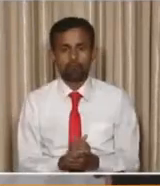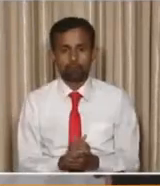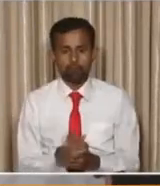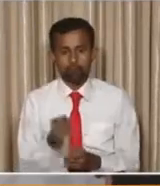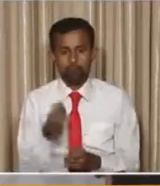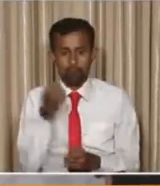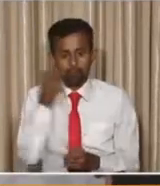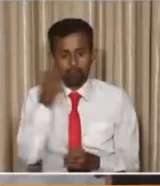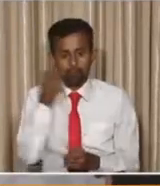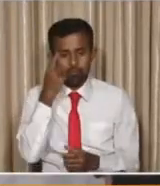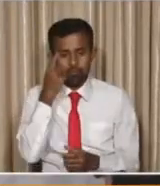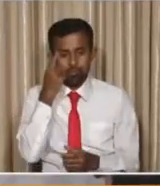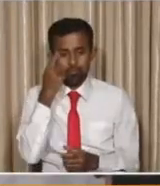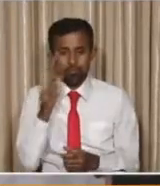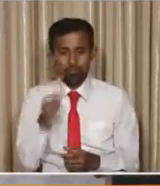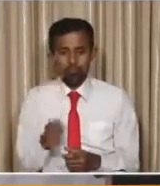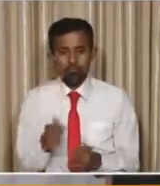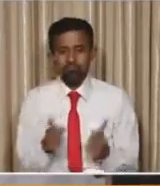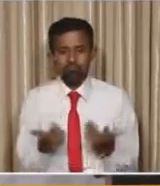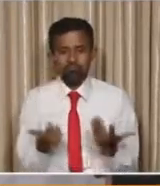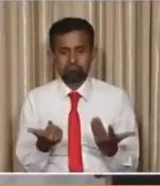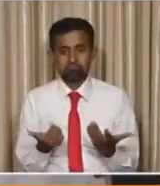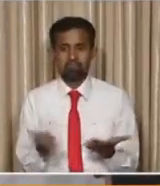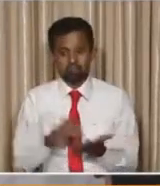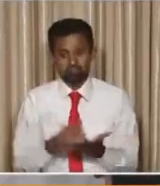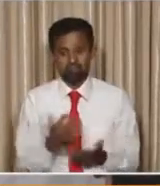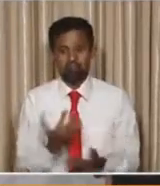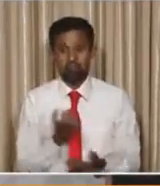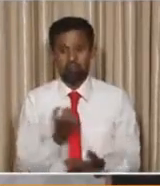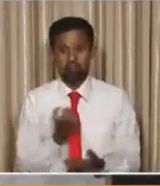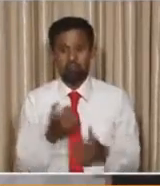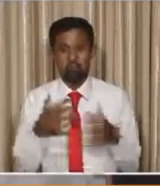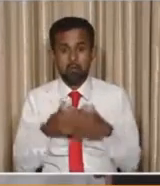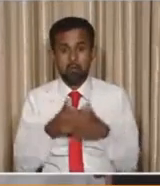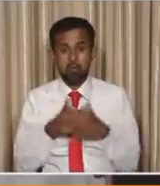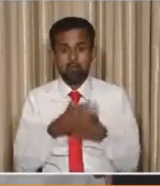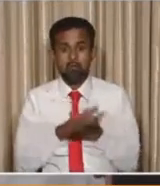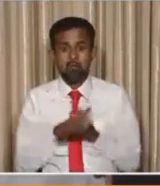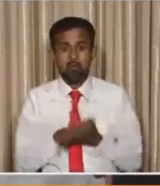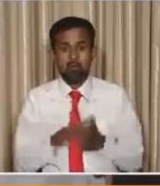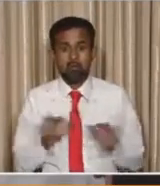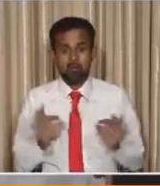හිතුවා දැන් මේක හරියන්නේ ආපහු ගන්න ඕනේ කියලා බදාදර ලෑස්ති වුණා